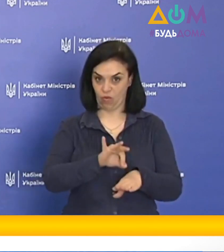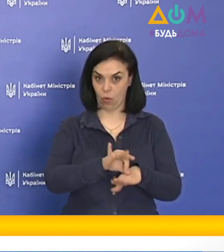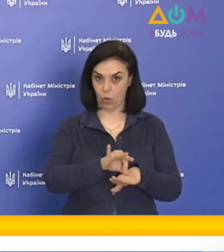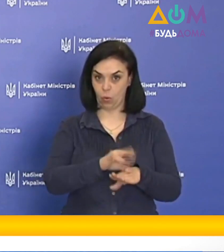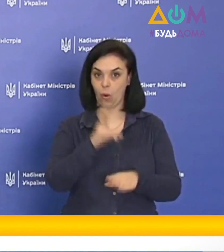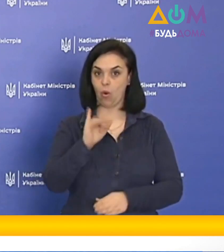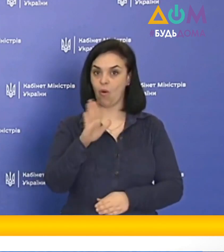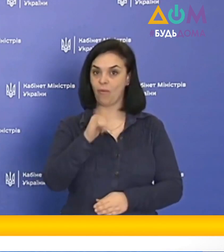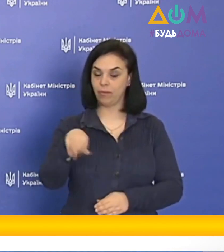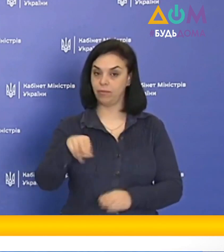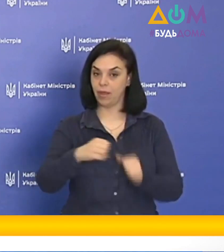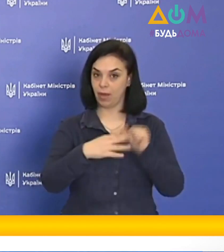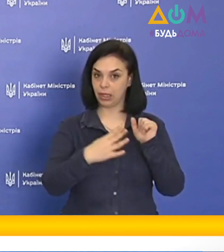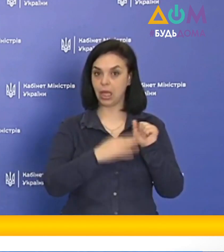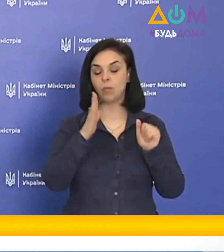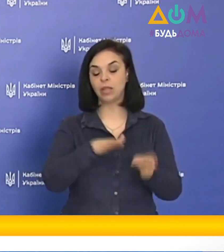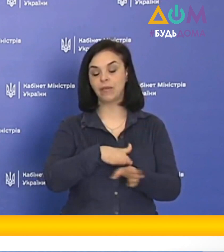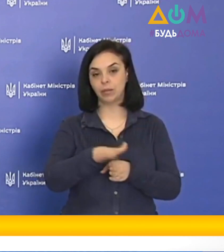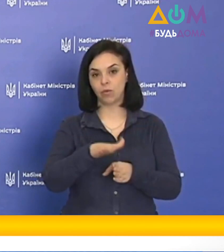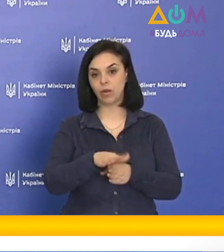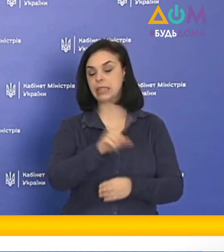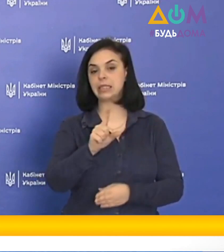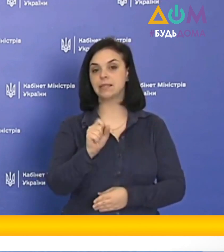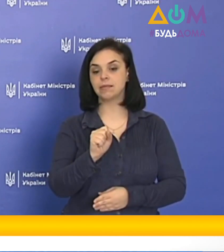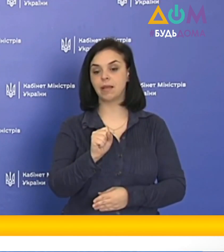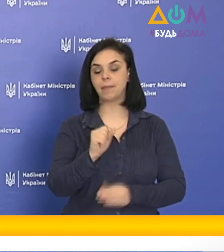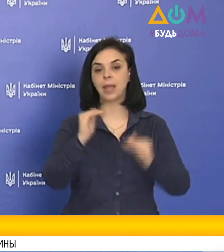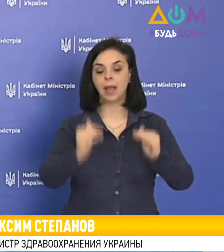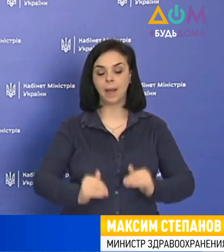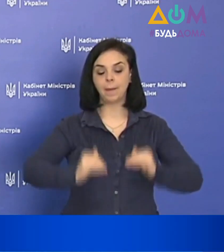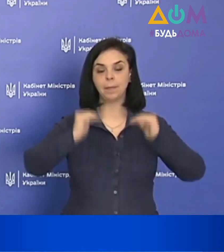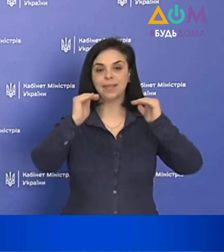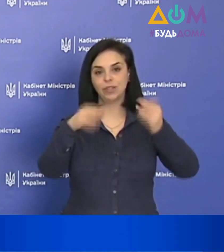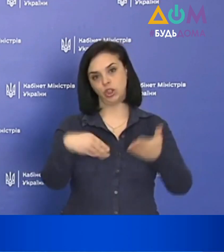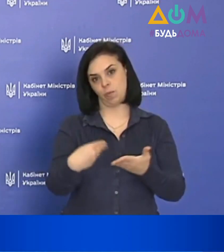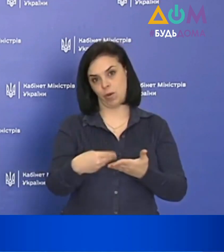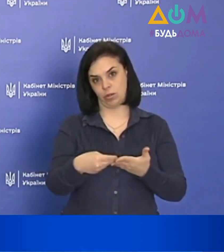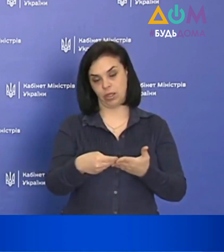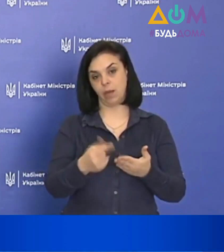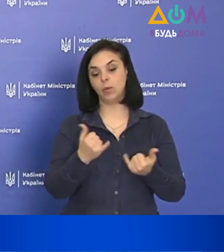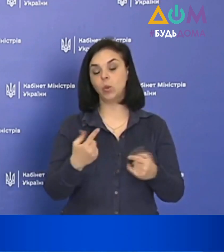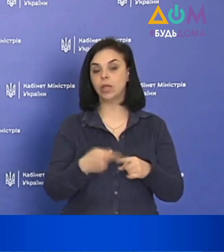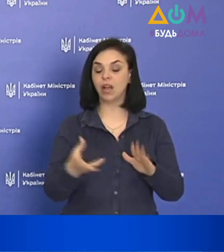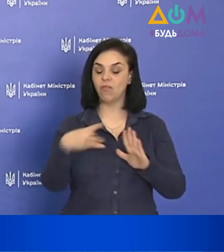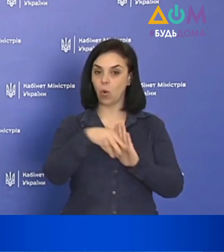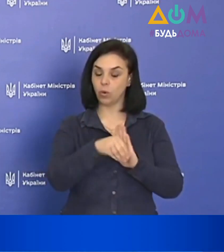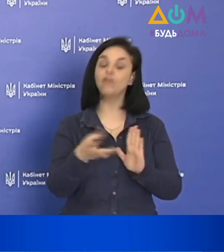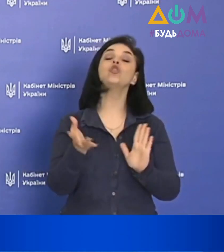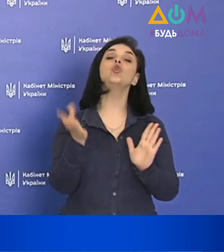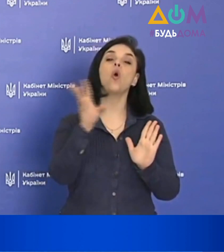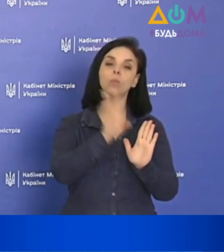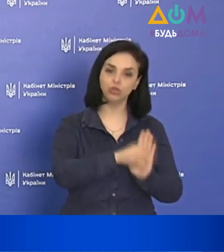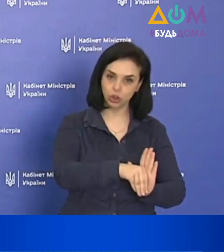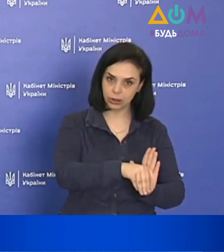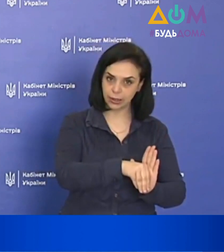хворобу COVID-19, буде відбуватися за підвищеними розцінками, до яких входить в тому